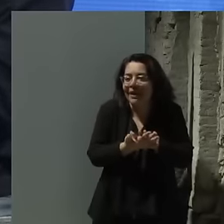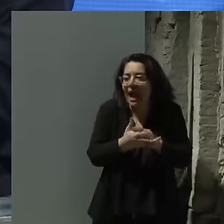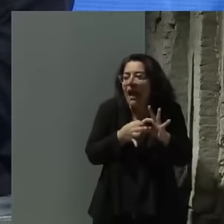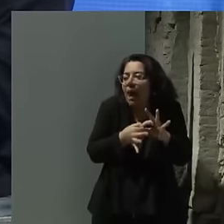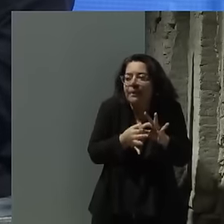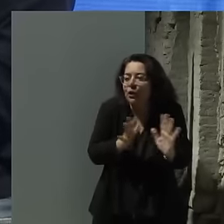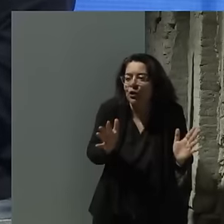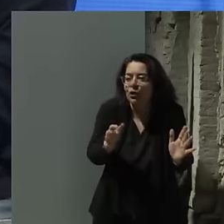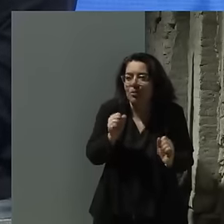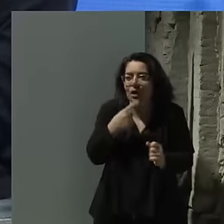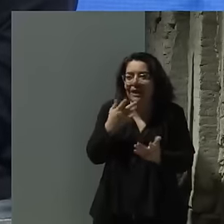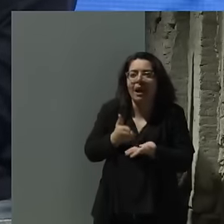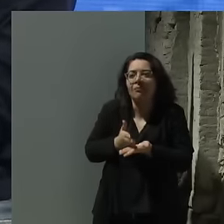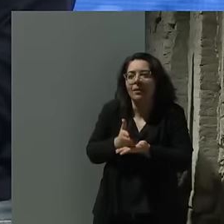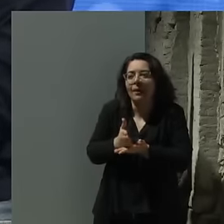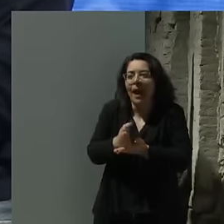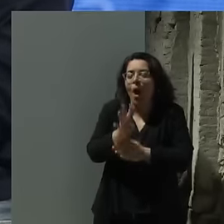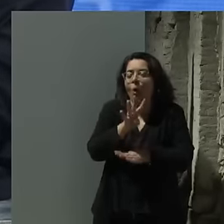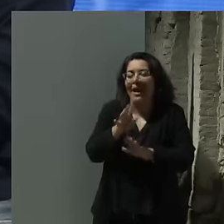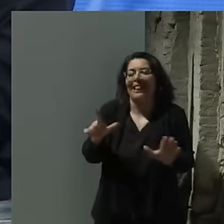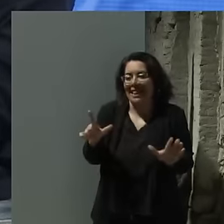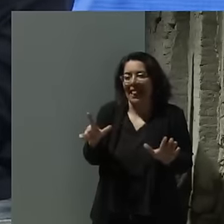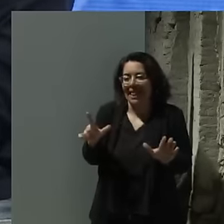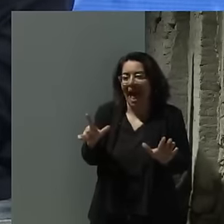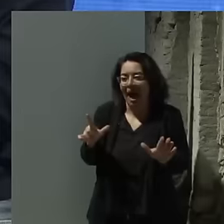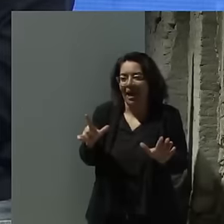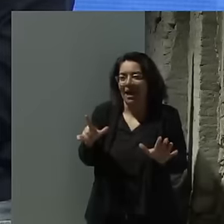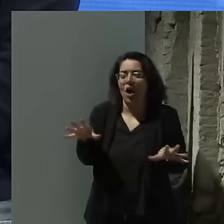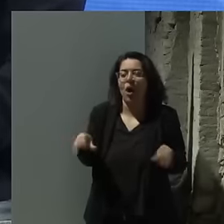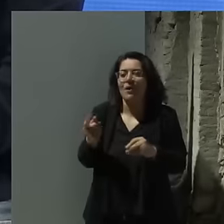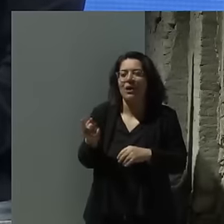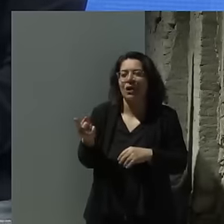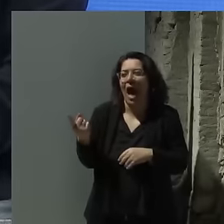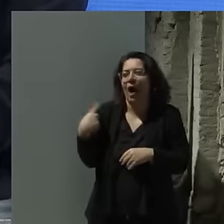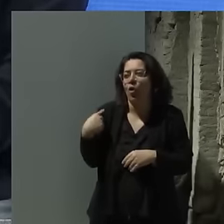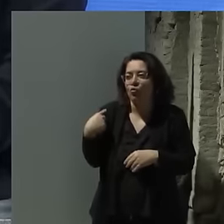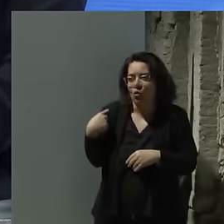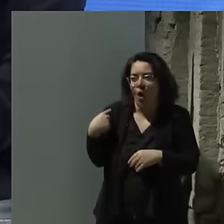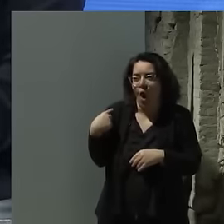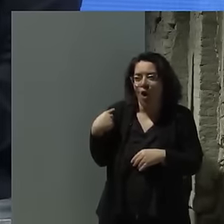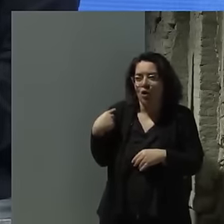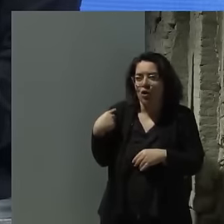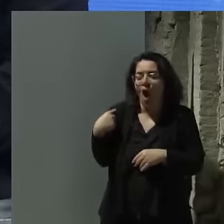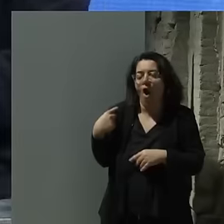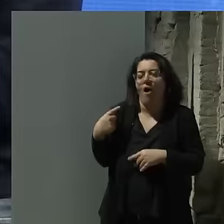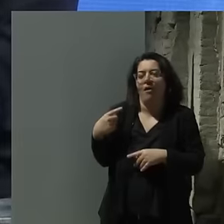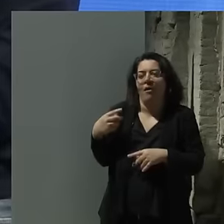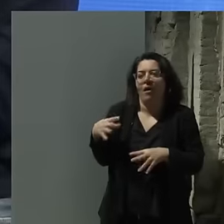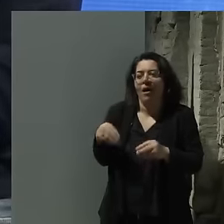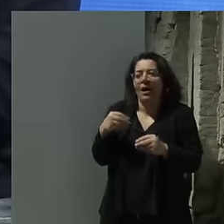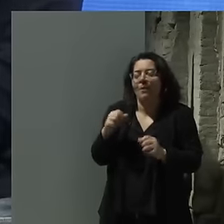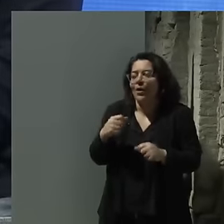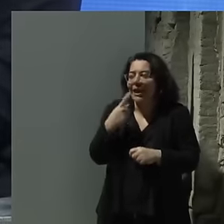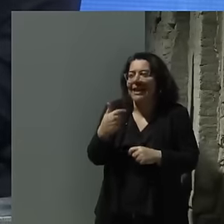da 47 anni, sono le prime volte dall'inizio dell'anno scorso ad oggi, che parlo di queste cose in